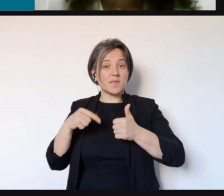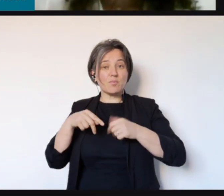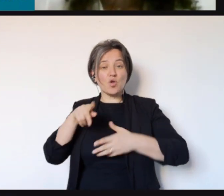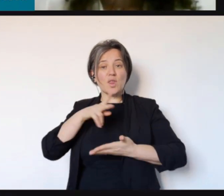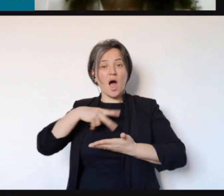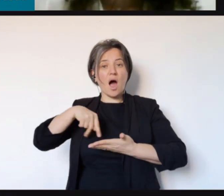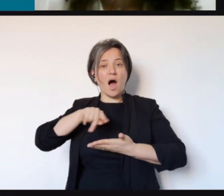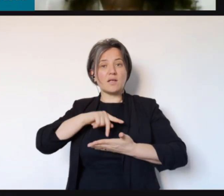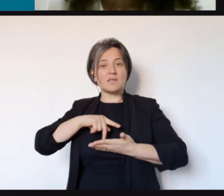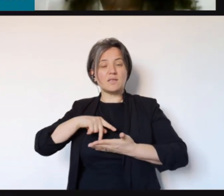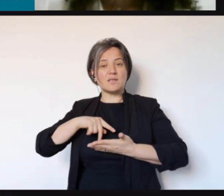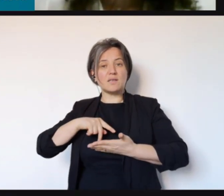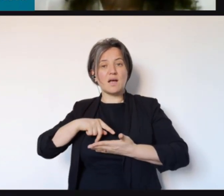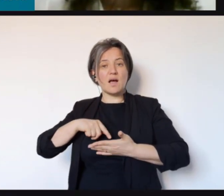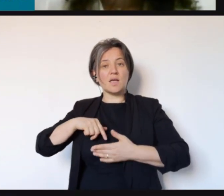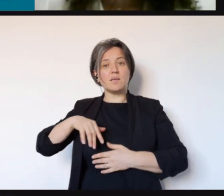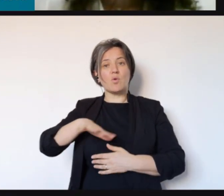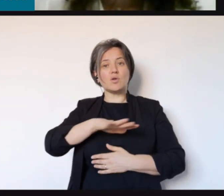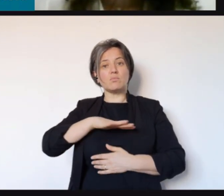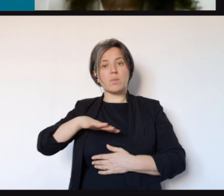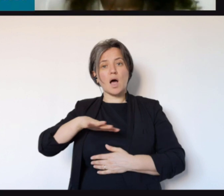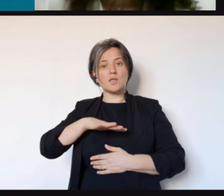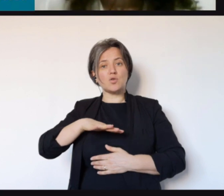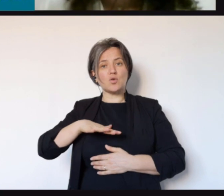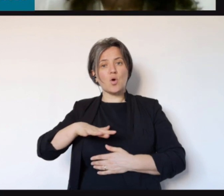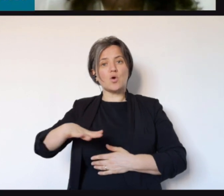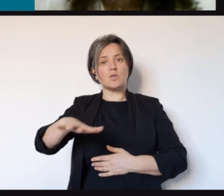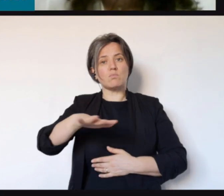progressivamente all'interno di spazi